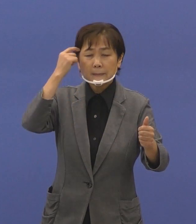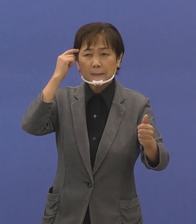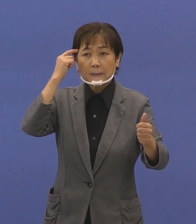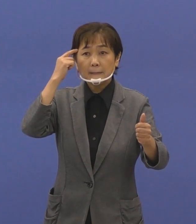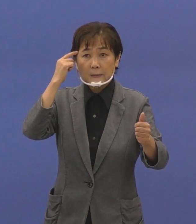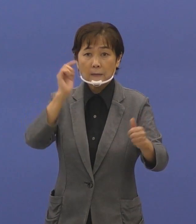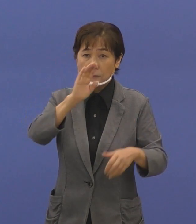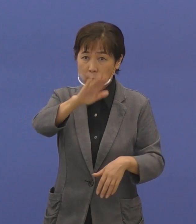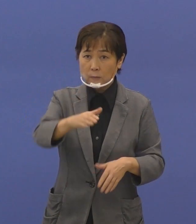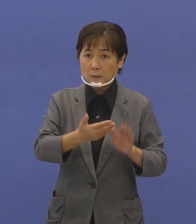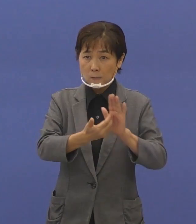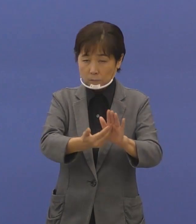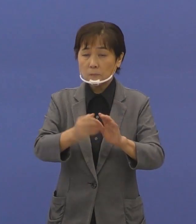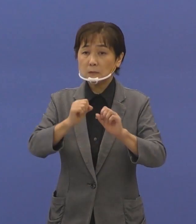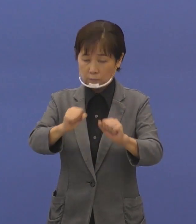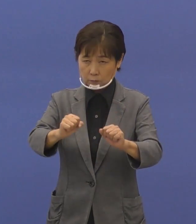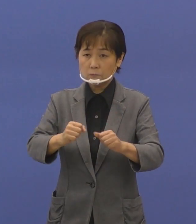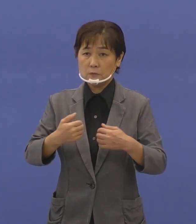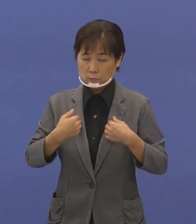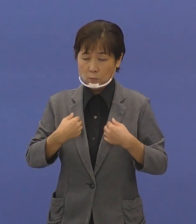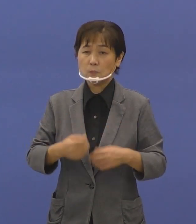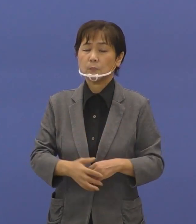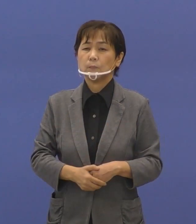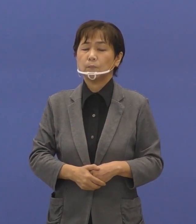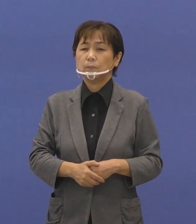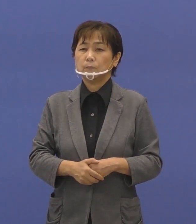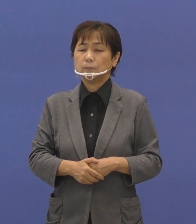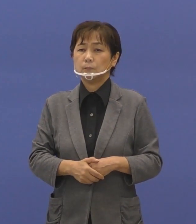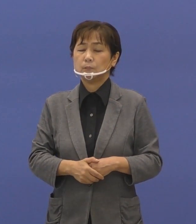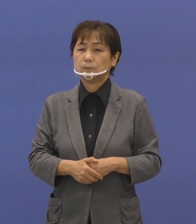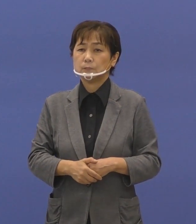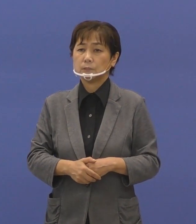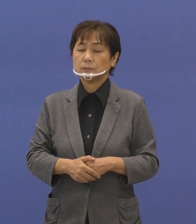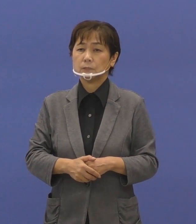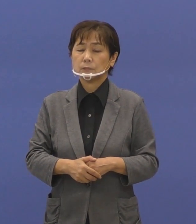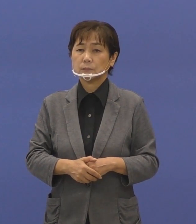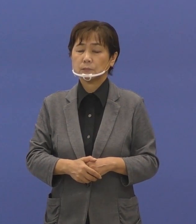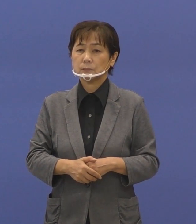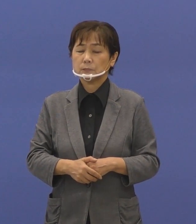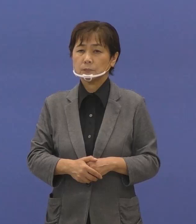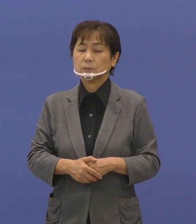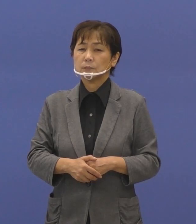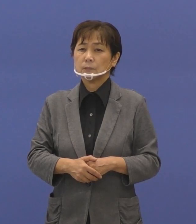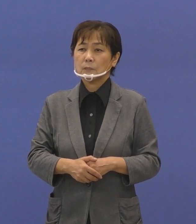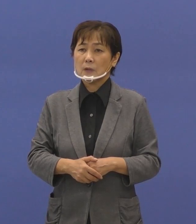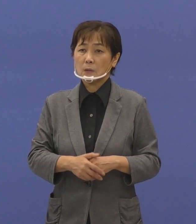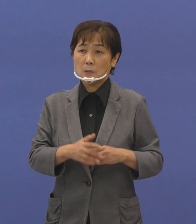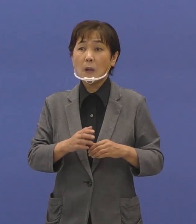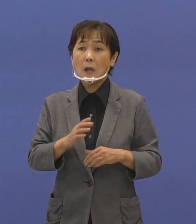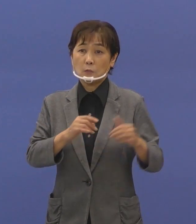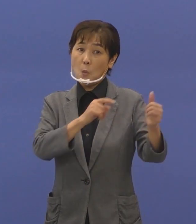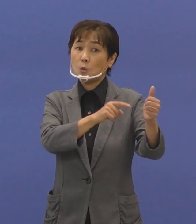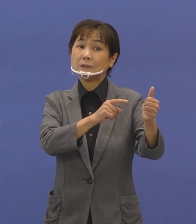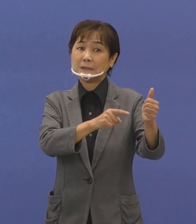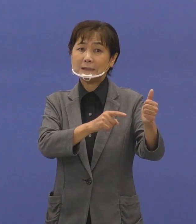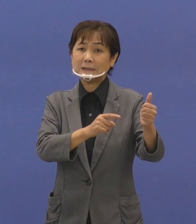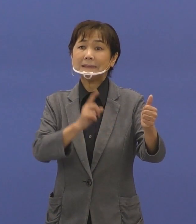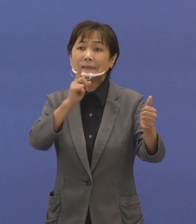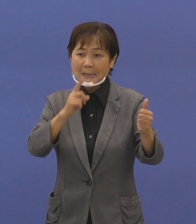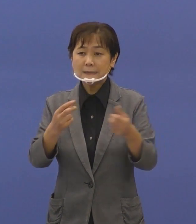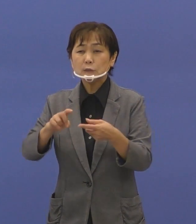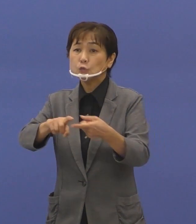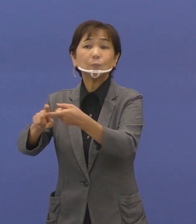組合幹部からの説明によると、この本人に問いただしたと、一度